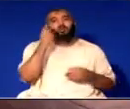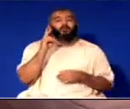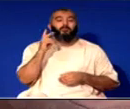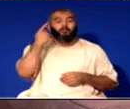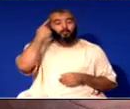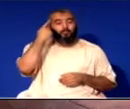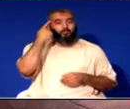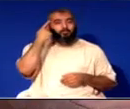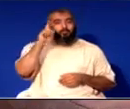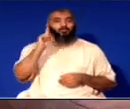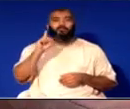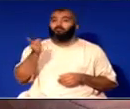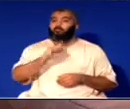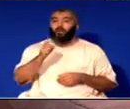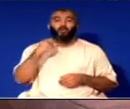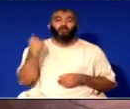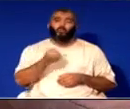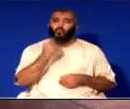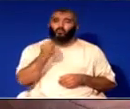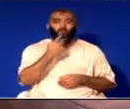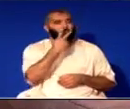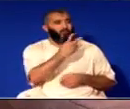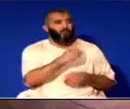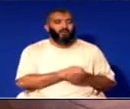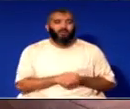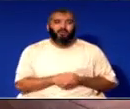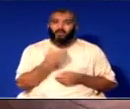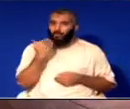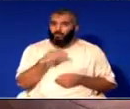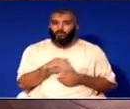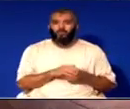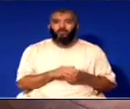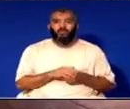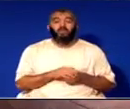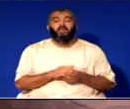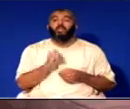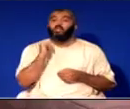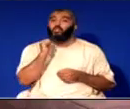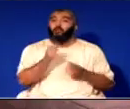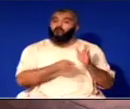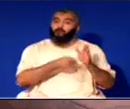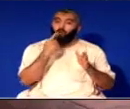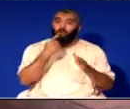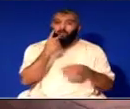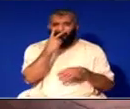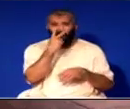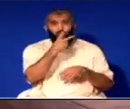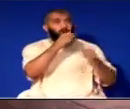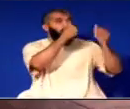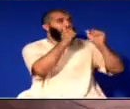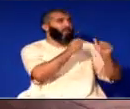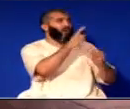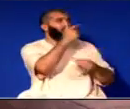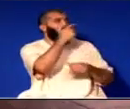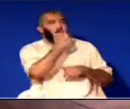لان الانسان او ولده مات يدعو له بالرحمه، لانه كل ما شافه ربما كل ما حزن، فيقول لك افضل